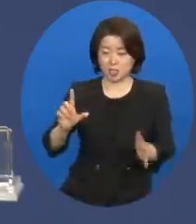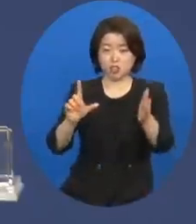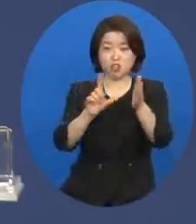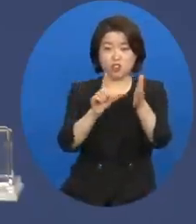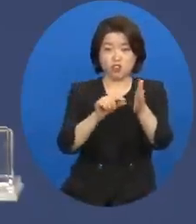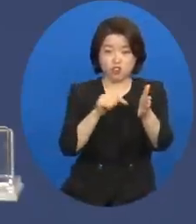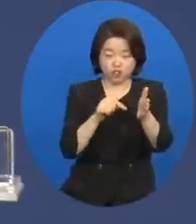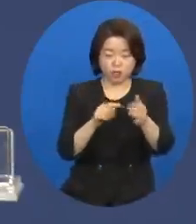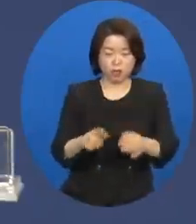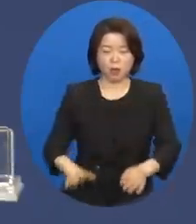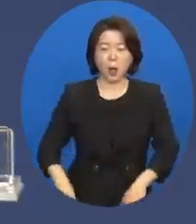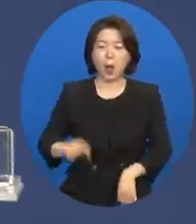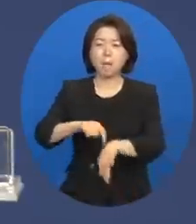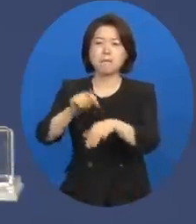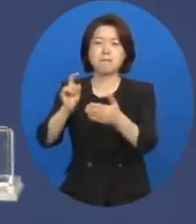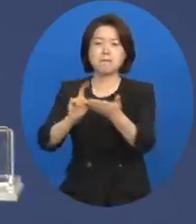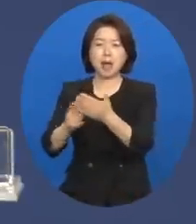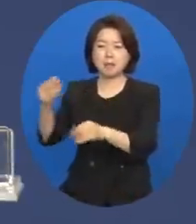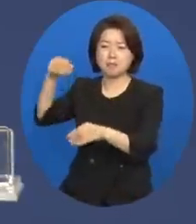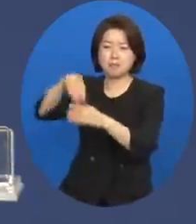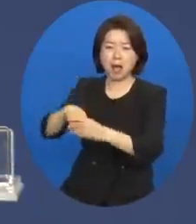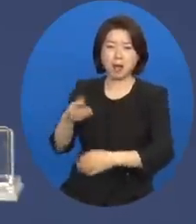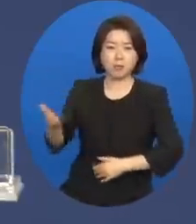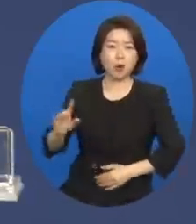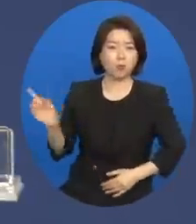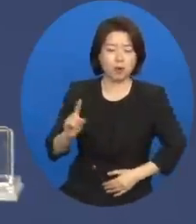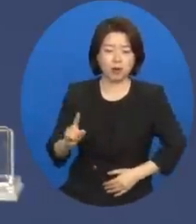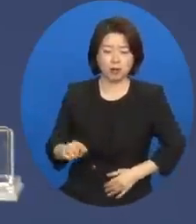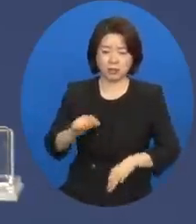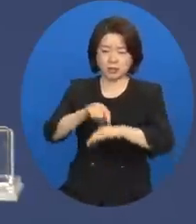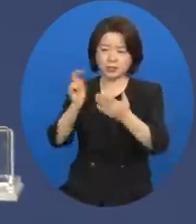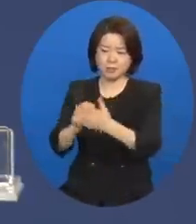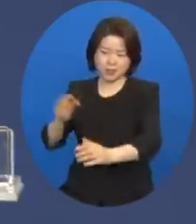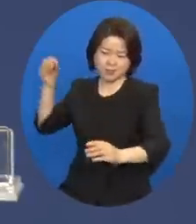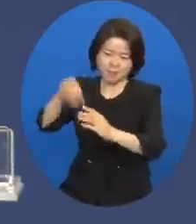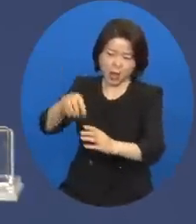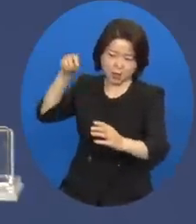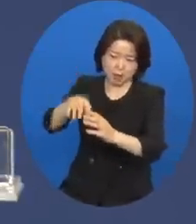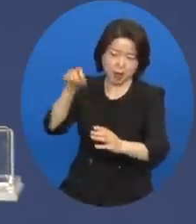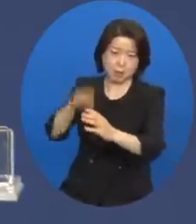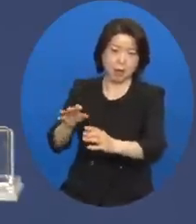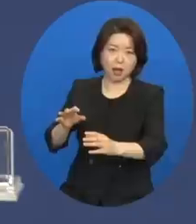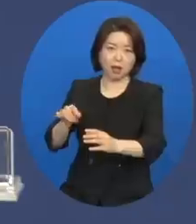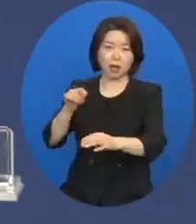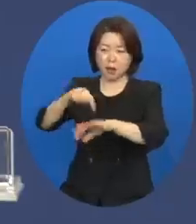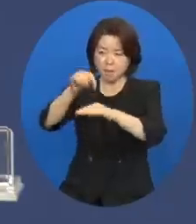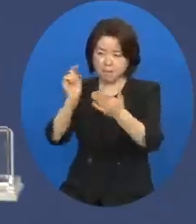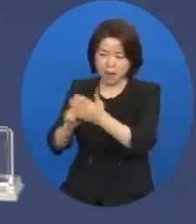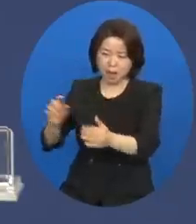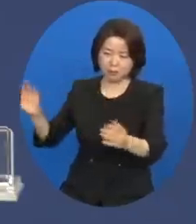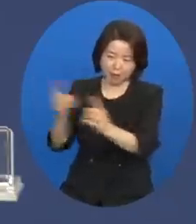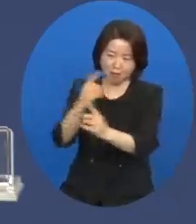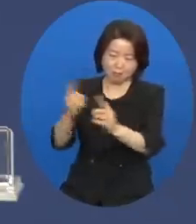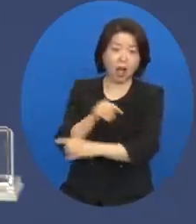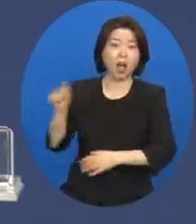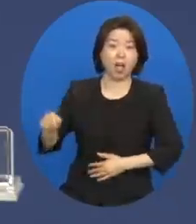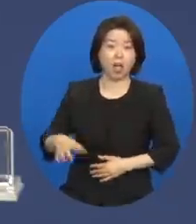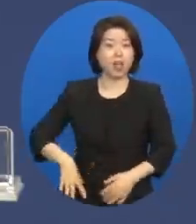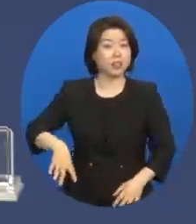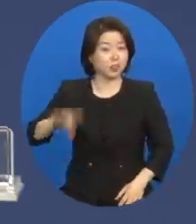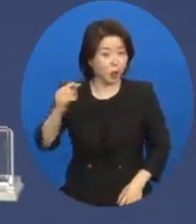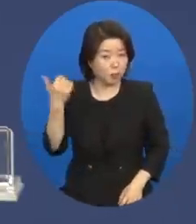청년의 심령에 주님께서 그냥 그 심령을 때리기 시작 그 마음을 때렸어요. 그래가지고 처음으로